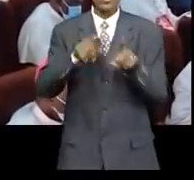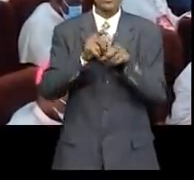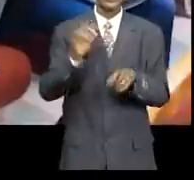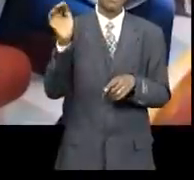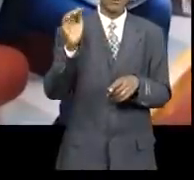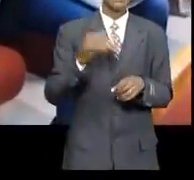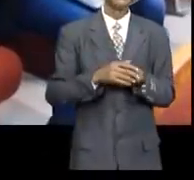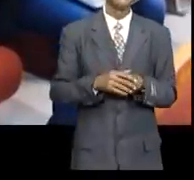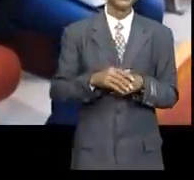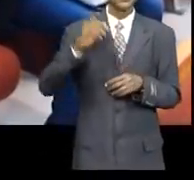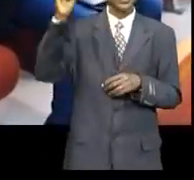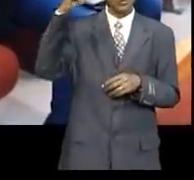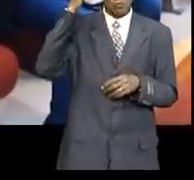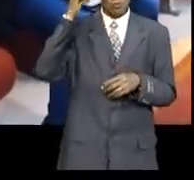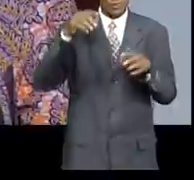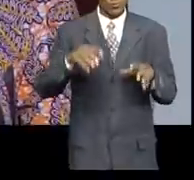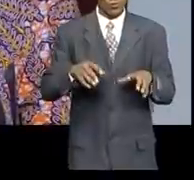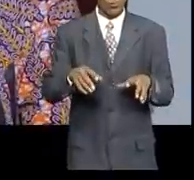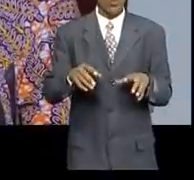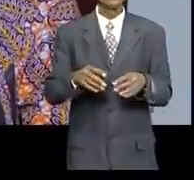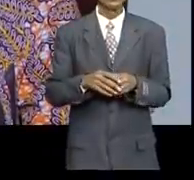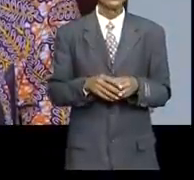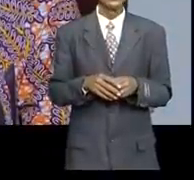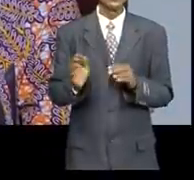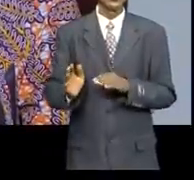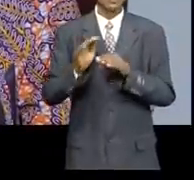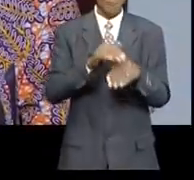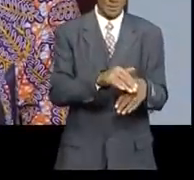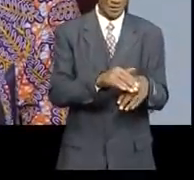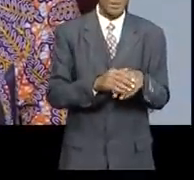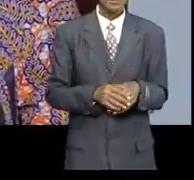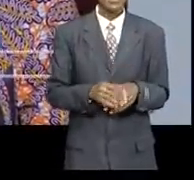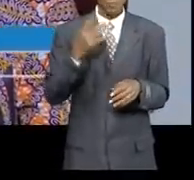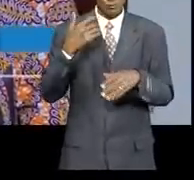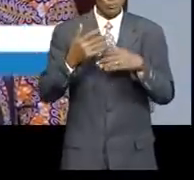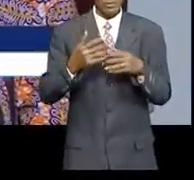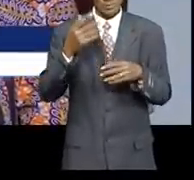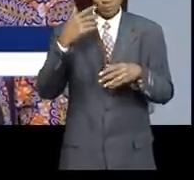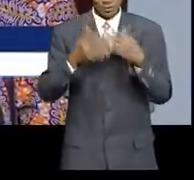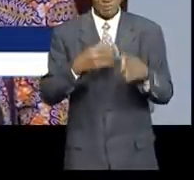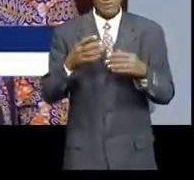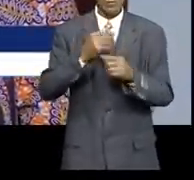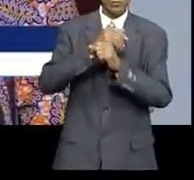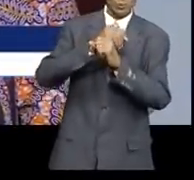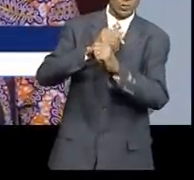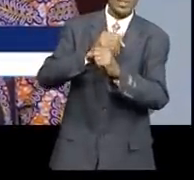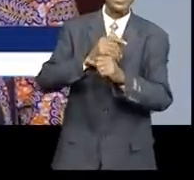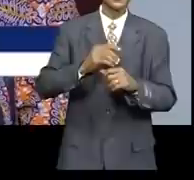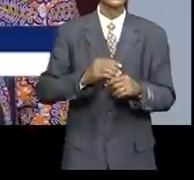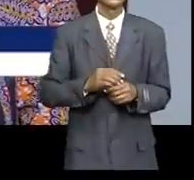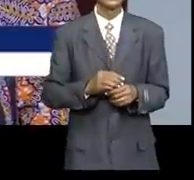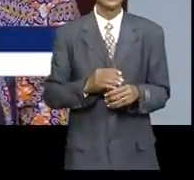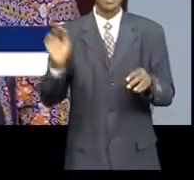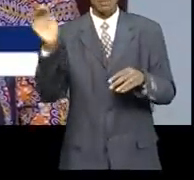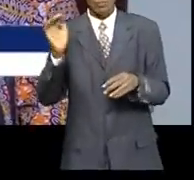d'aujourd'hui, est engagé résolument à faire en sorte que le peuple congolais bénéficie de ses ressources, mais aussi que le